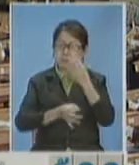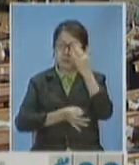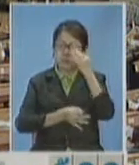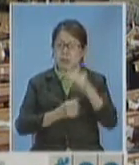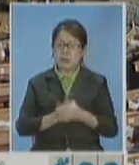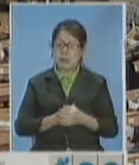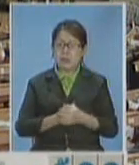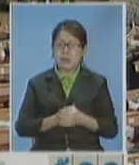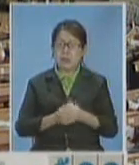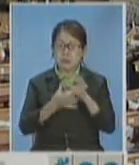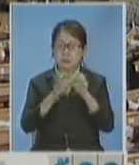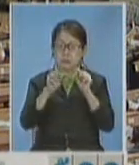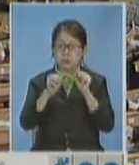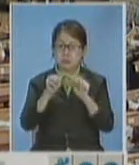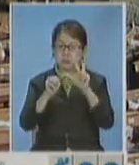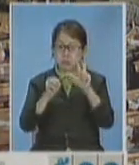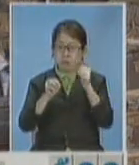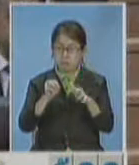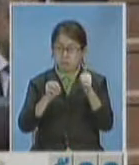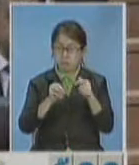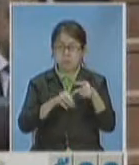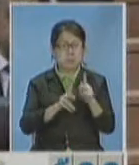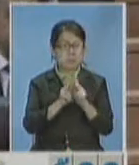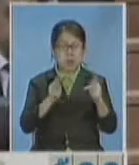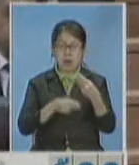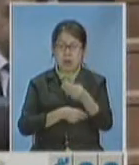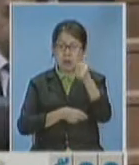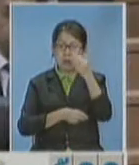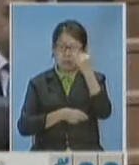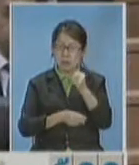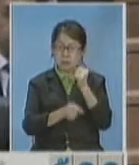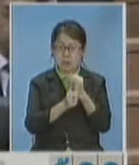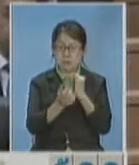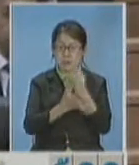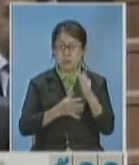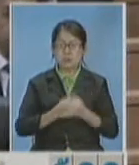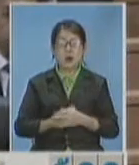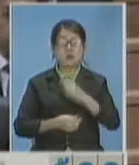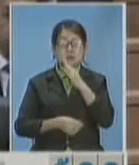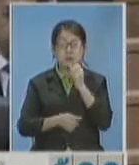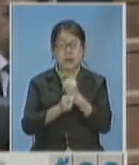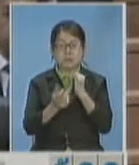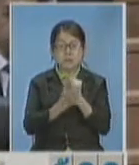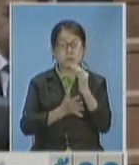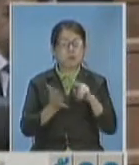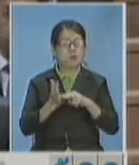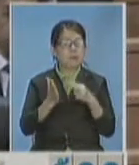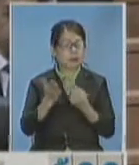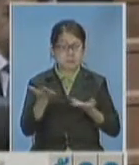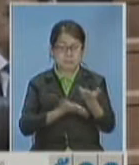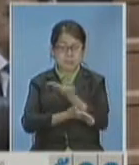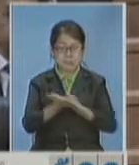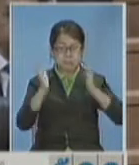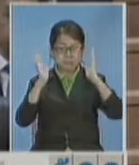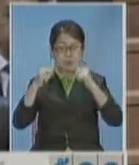ติในมาตรา3น่าจะเป็นเรื่องที่ไม่ชอบถ้าสมมติว่าไม่ชอบเนี่ยมันพิจารณาต่อไปไม่ได้นะครับท่านประ